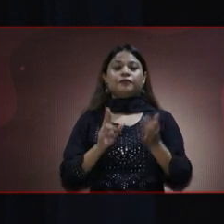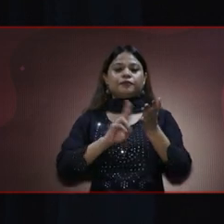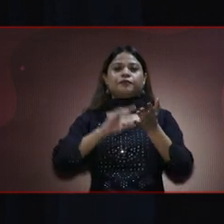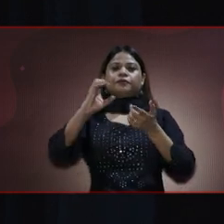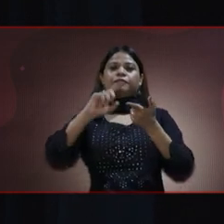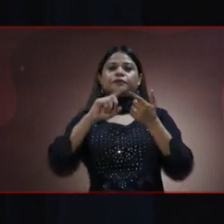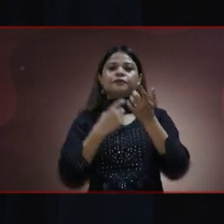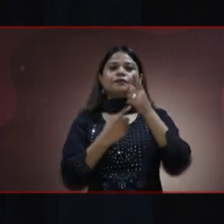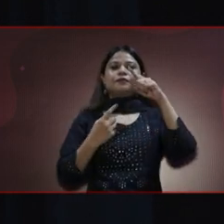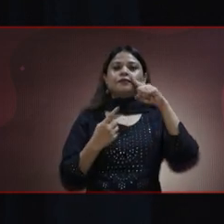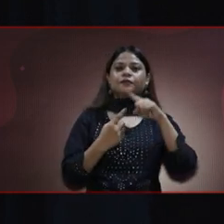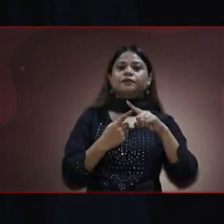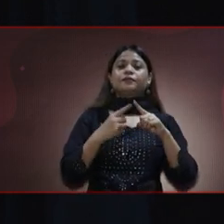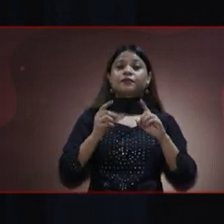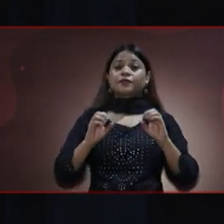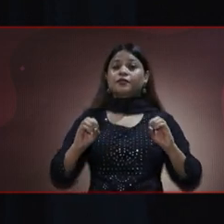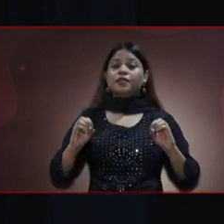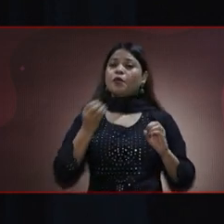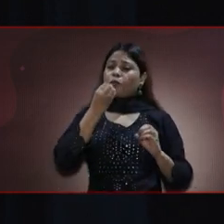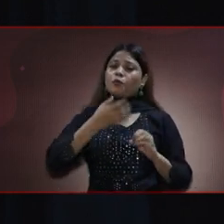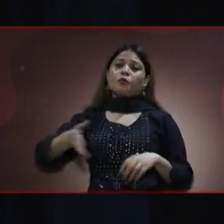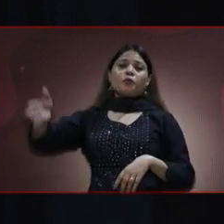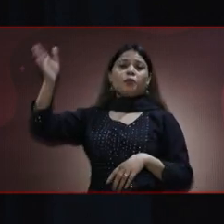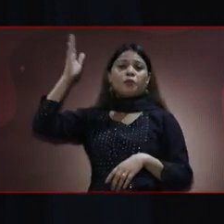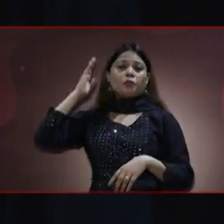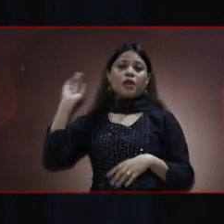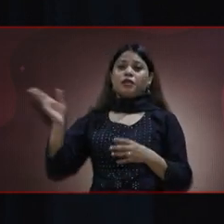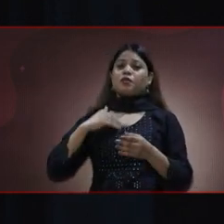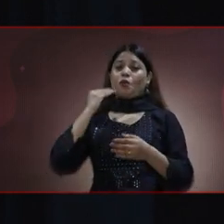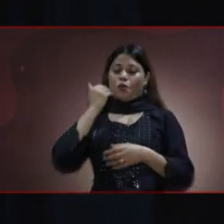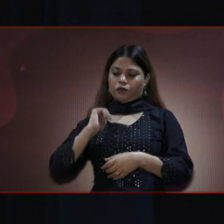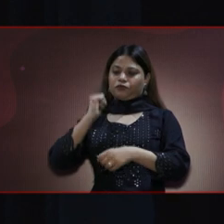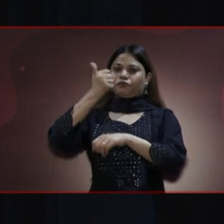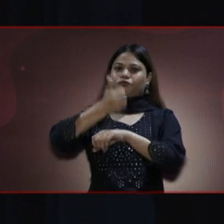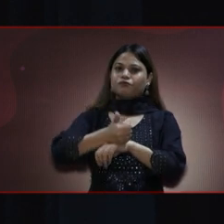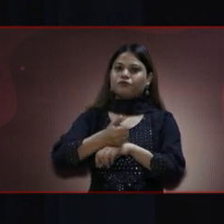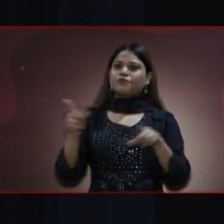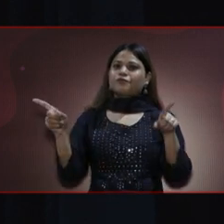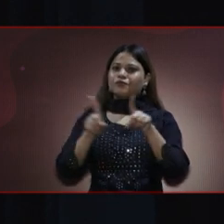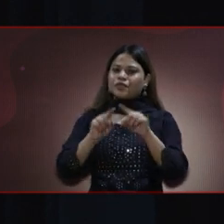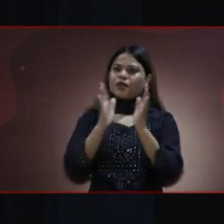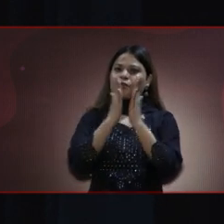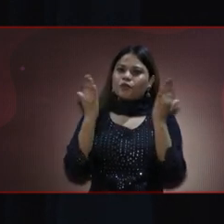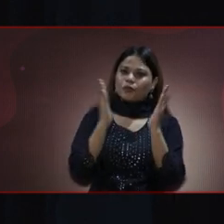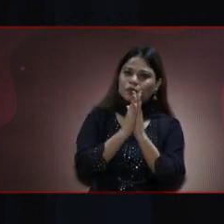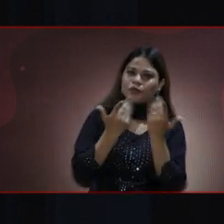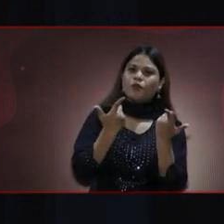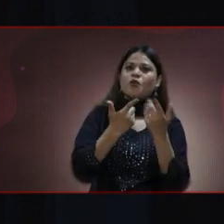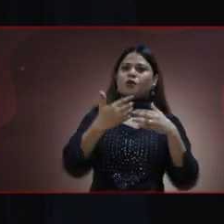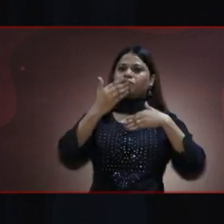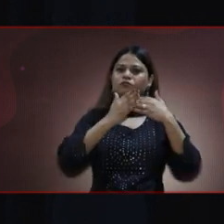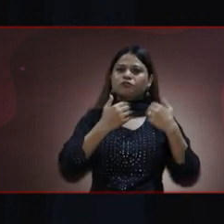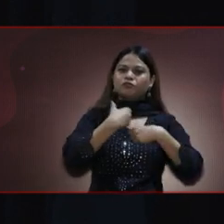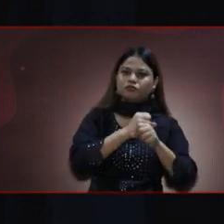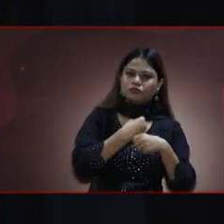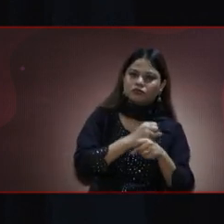एनसीईआरटी शुरुआती दौर से ही, उसके निर्माण होने के पश्चात ही वो किताबों के निर्माण से जुड़ा